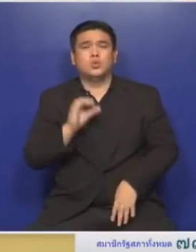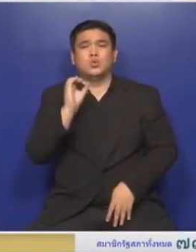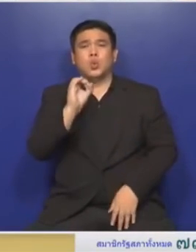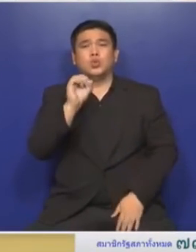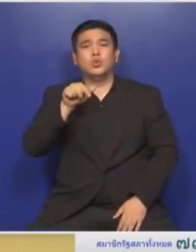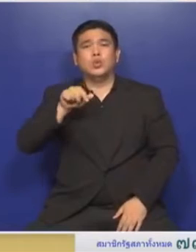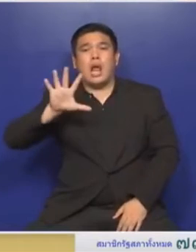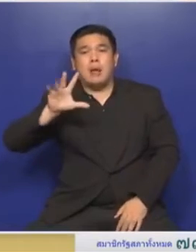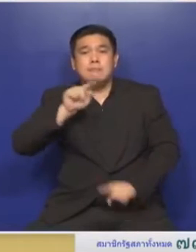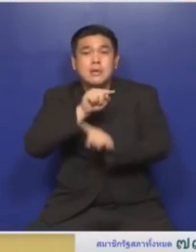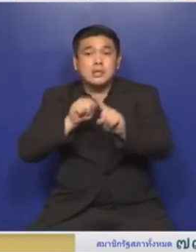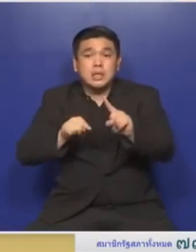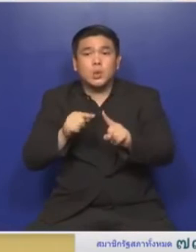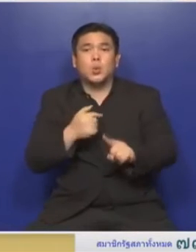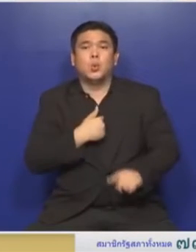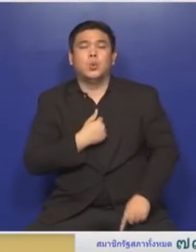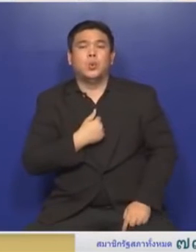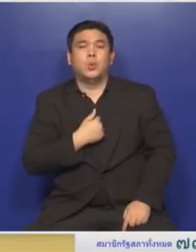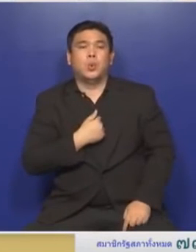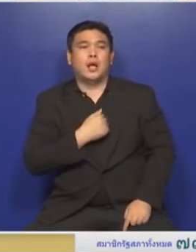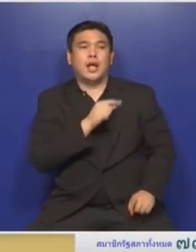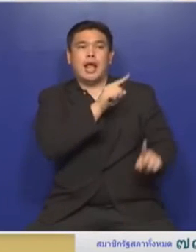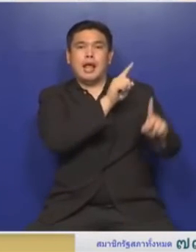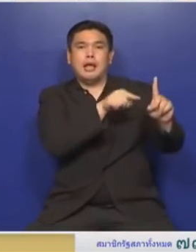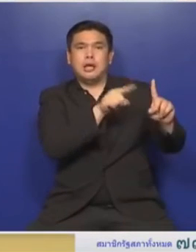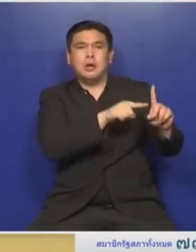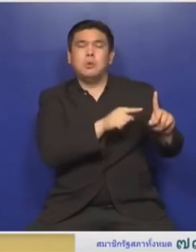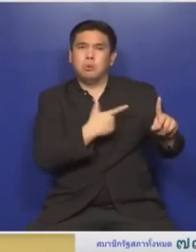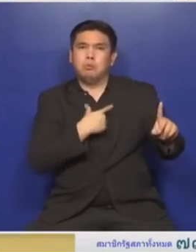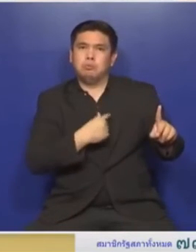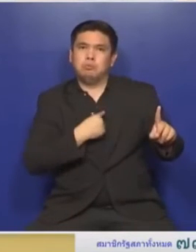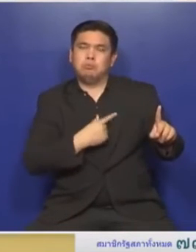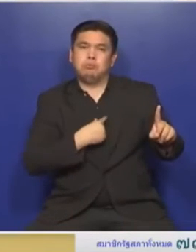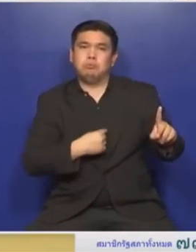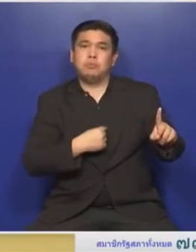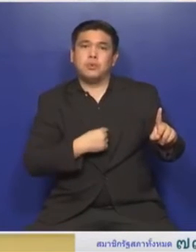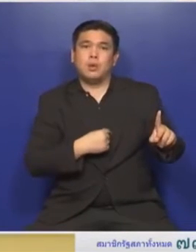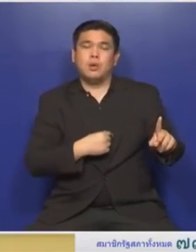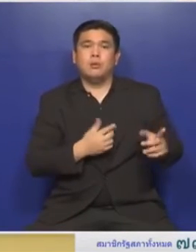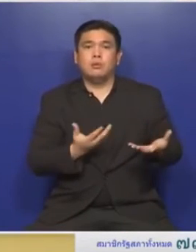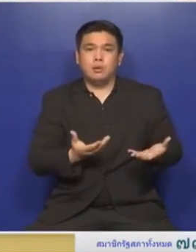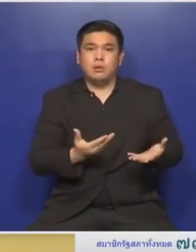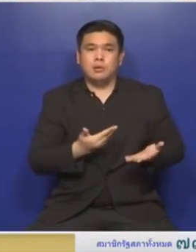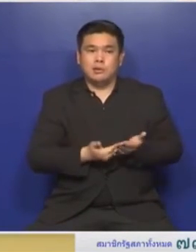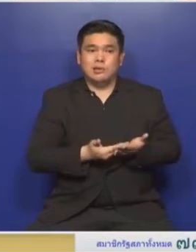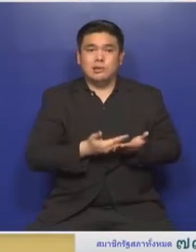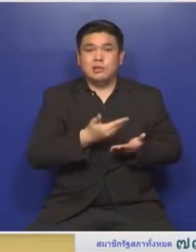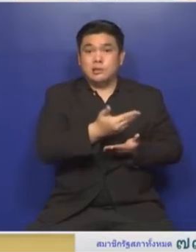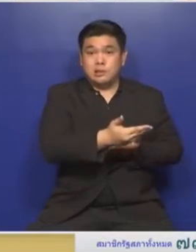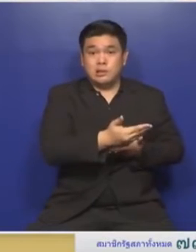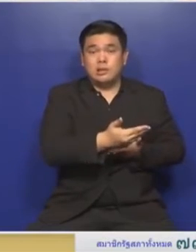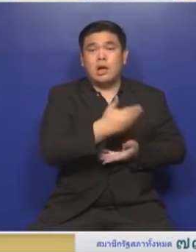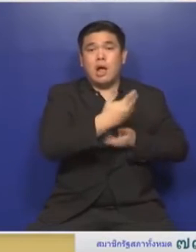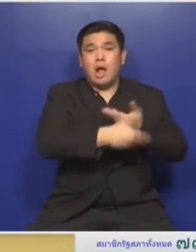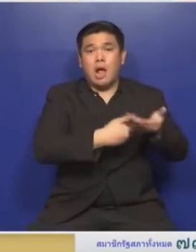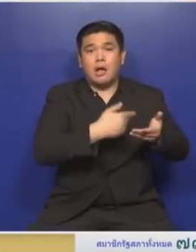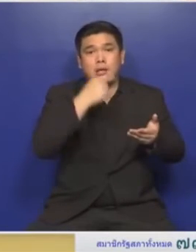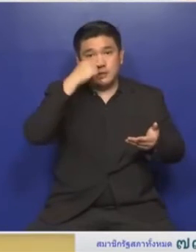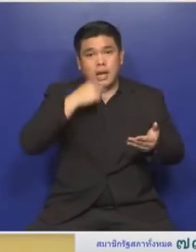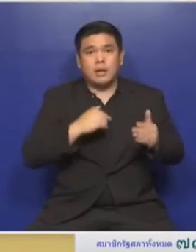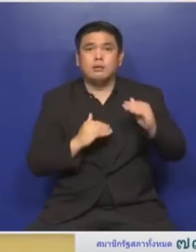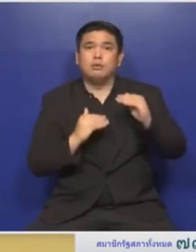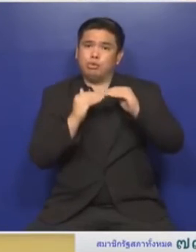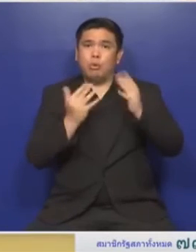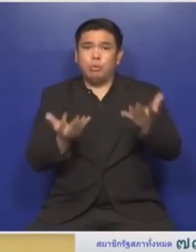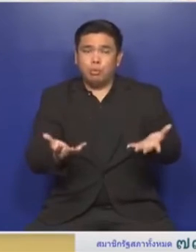% ประชากรชางกฤษประมาณ 66 ล้าน เทาเทากัปเทศไทย